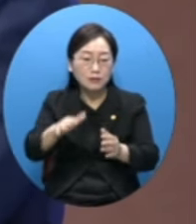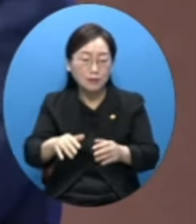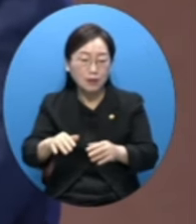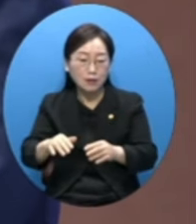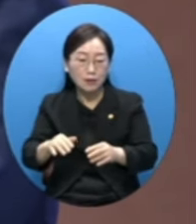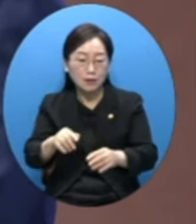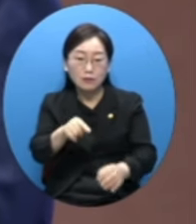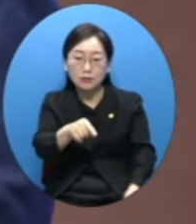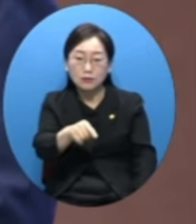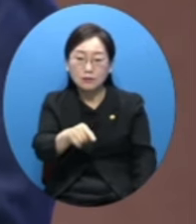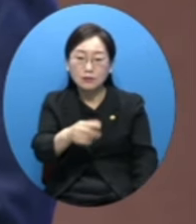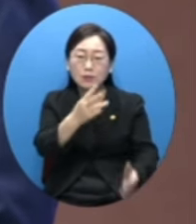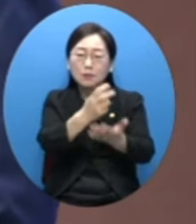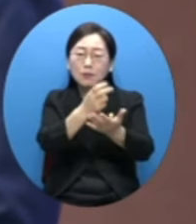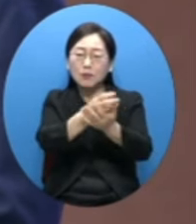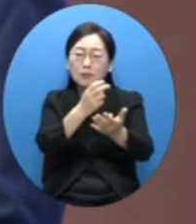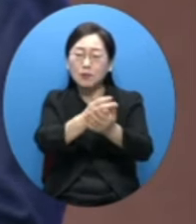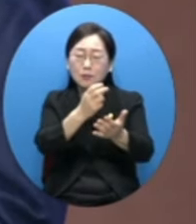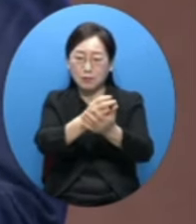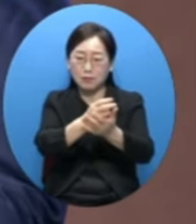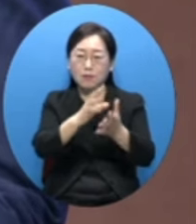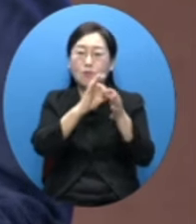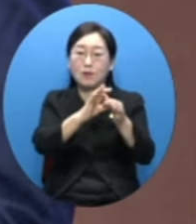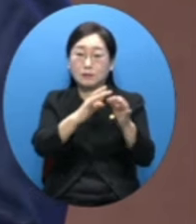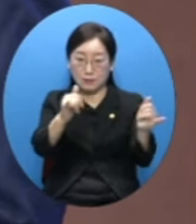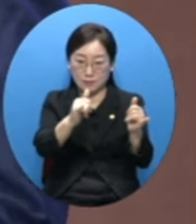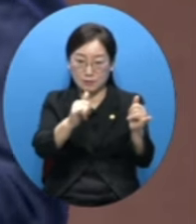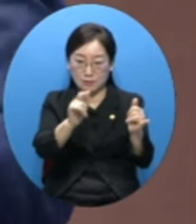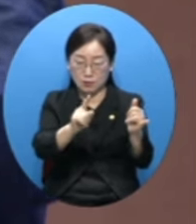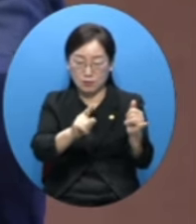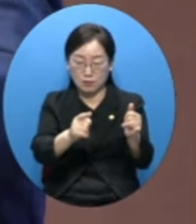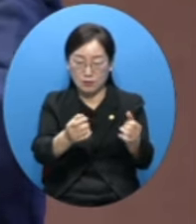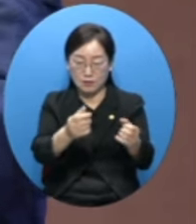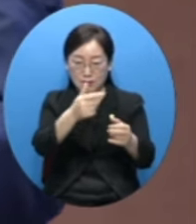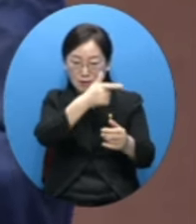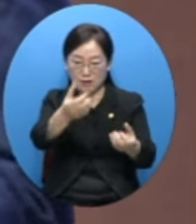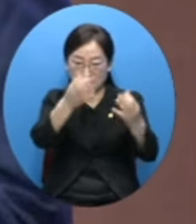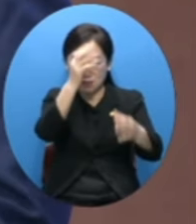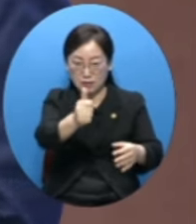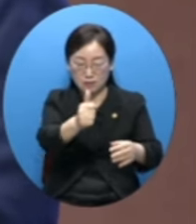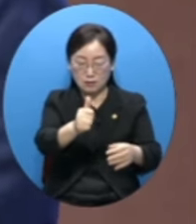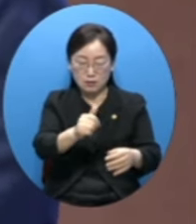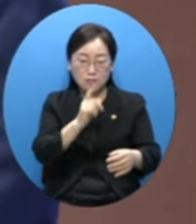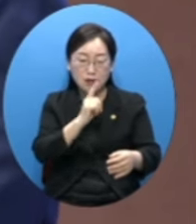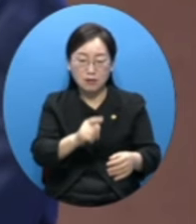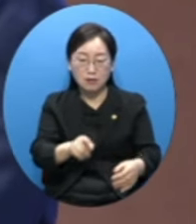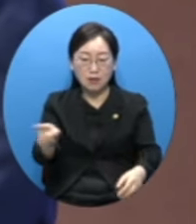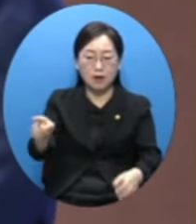예수님과 어떤 관계를 갖지 말아라, 예수님을 이단시했기 때문에